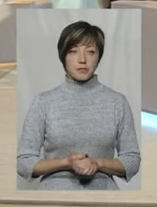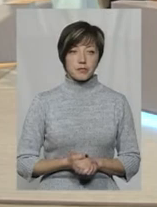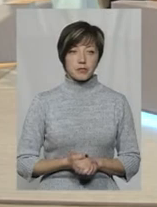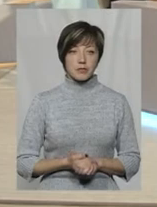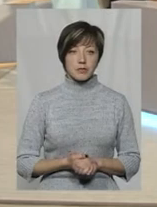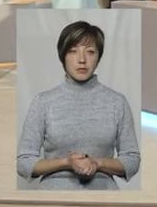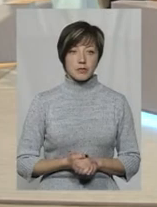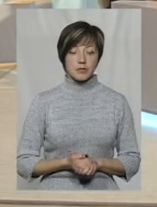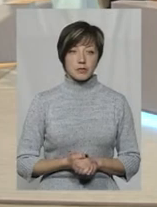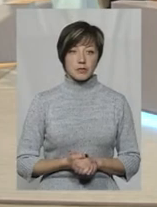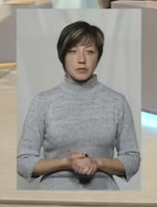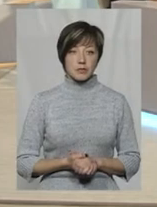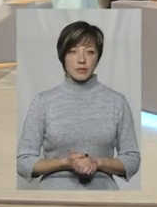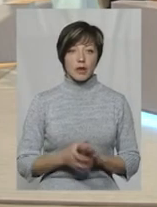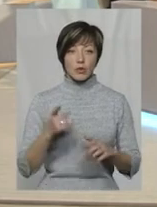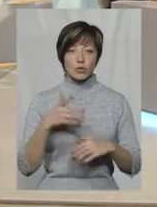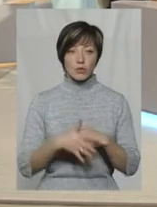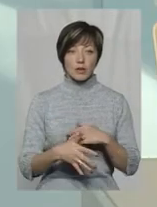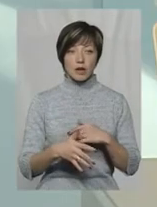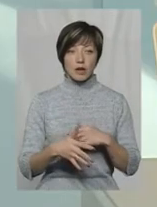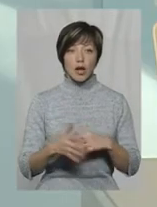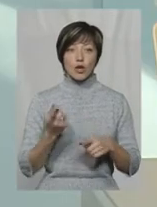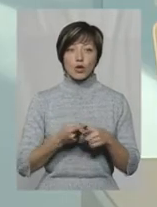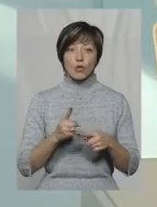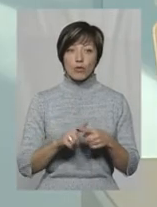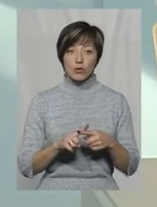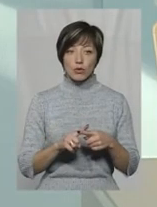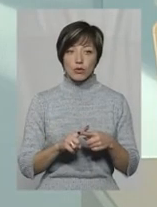таку захворюваність. Розумієте?